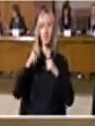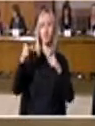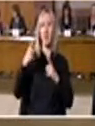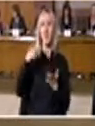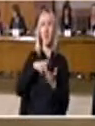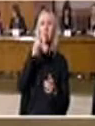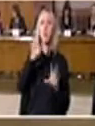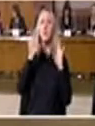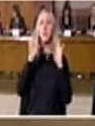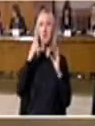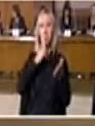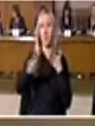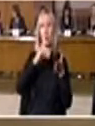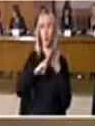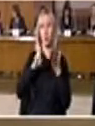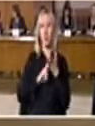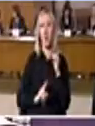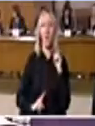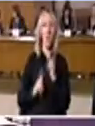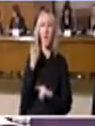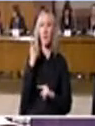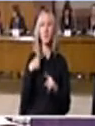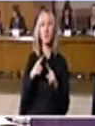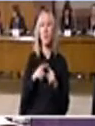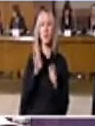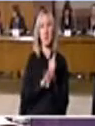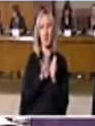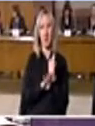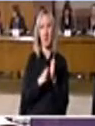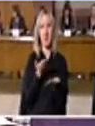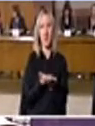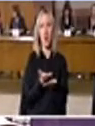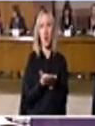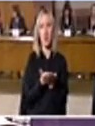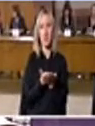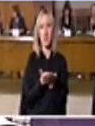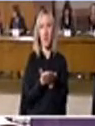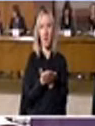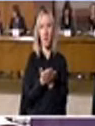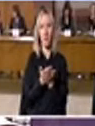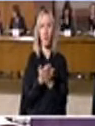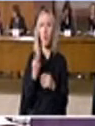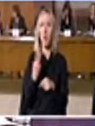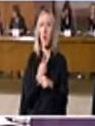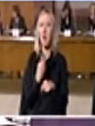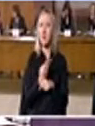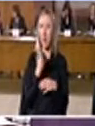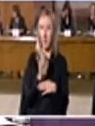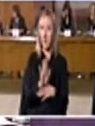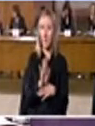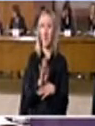2110 pritužba. Najviše ih je zbog diskriminacije na osnovu nacionalne pripadnosti, ali i na osnovu